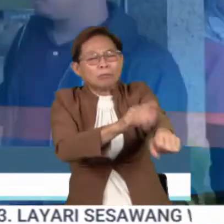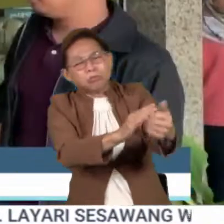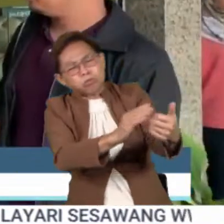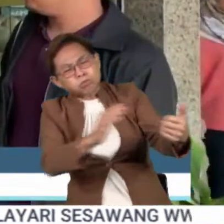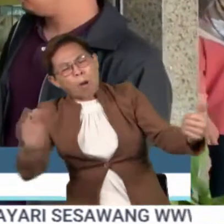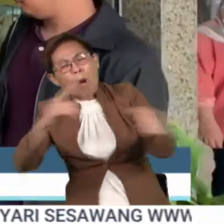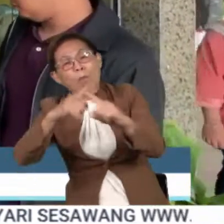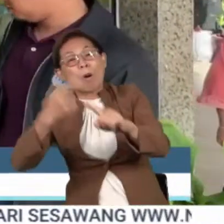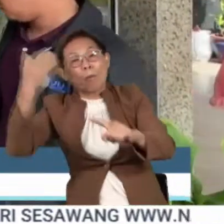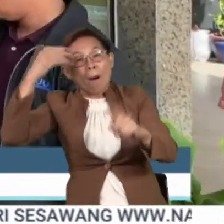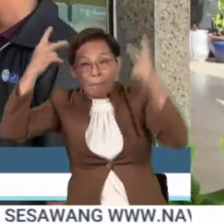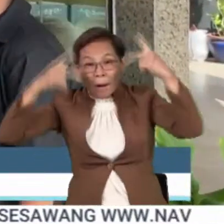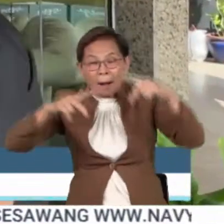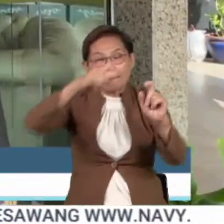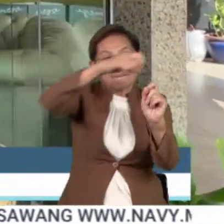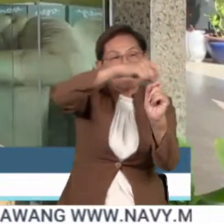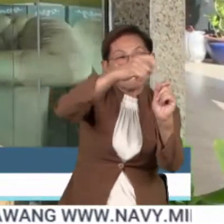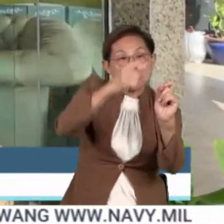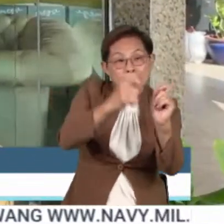pengarahan